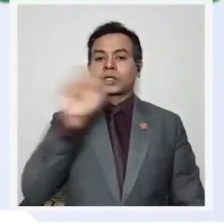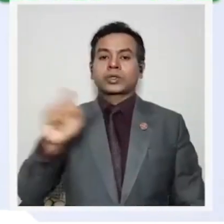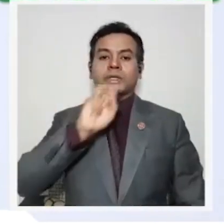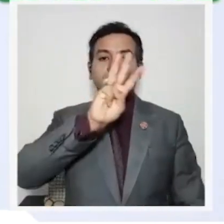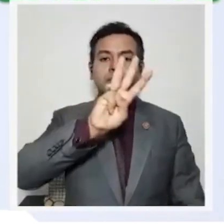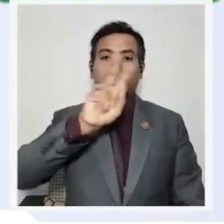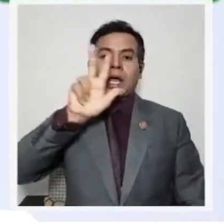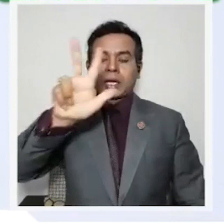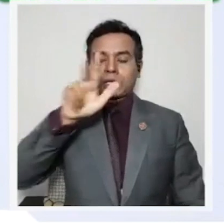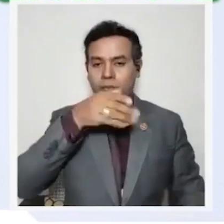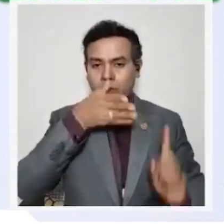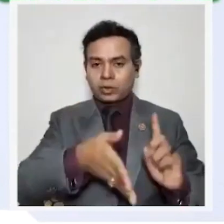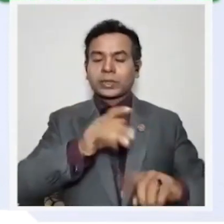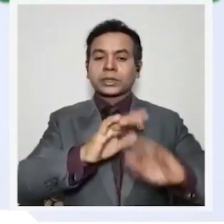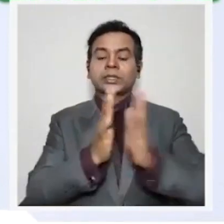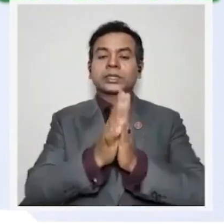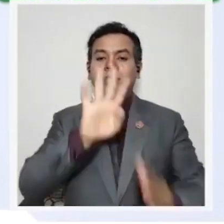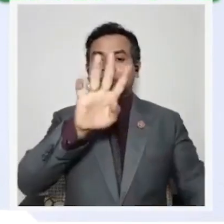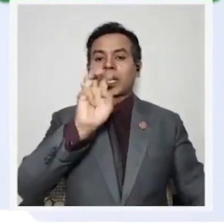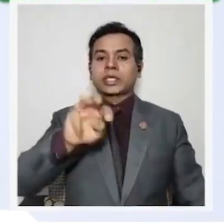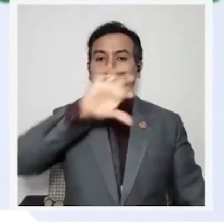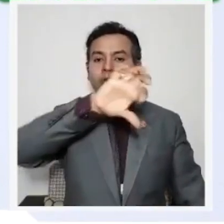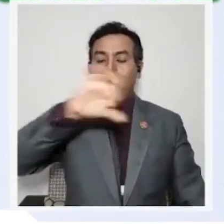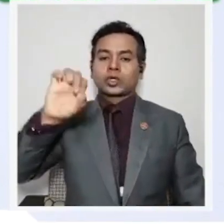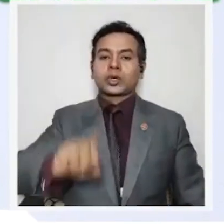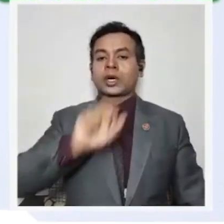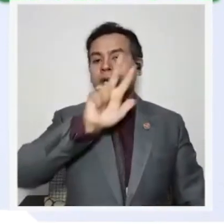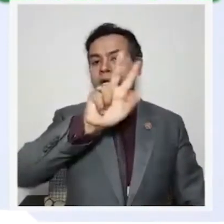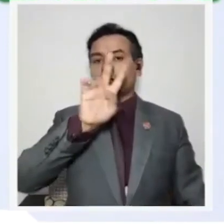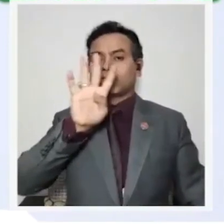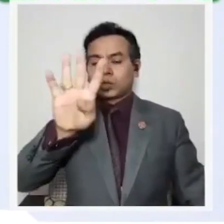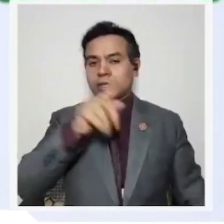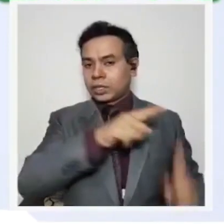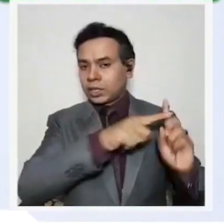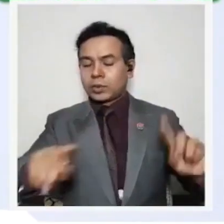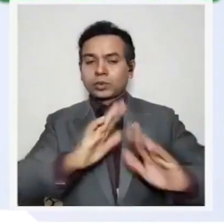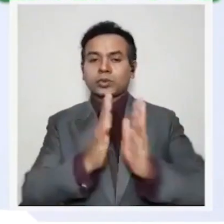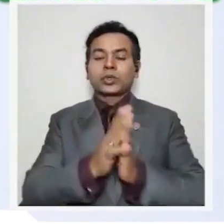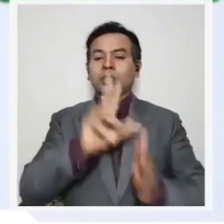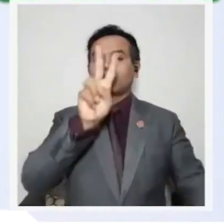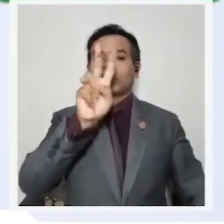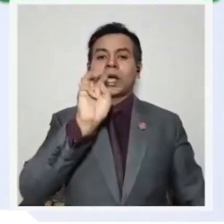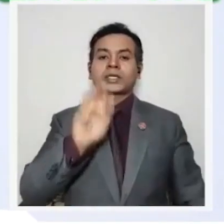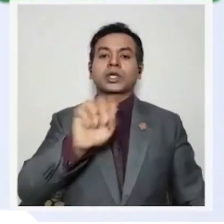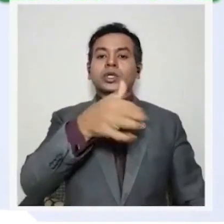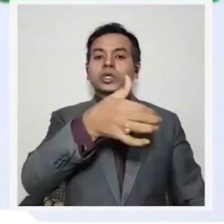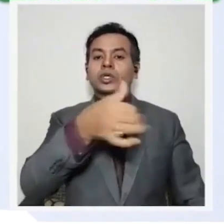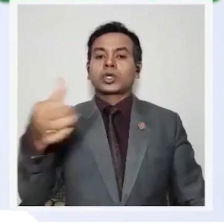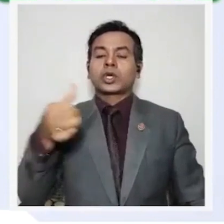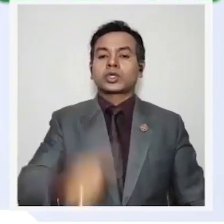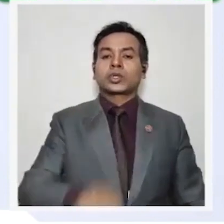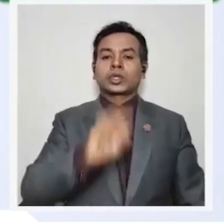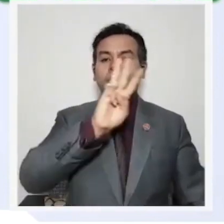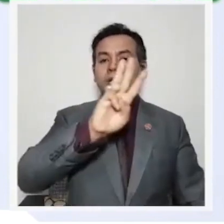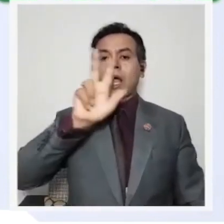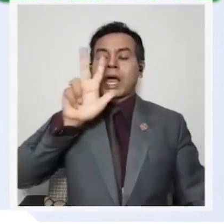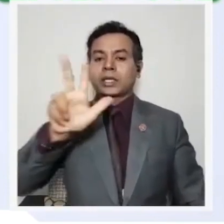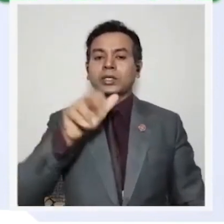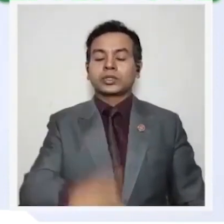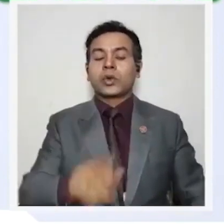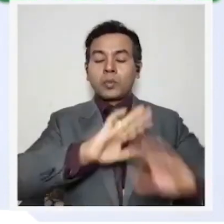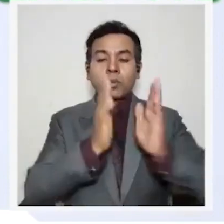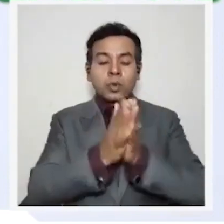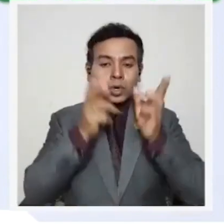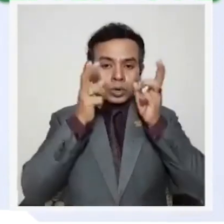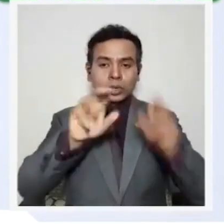24 ঘন্টা আইসোলেশনে 248 জন, ছাড় পেয়েছেন 138 জন। বর্তমানে আইসোলেশনে আছেন 4,984 জন